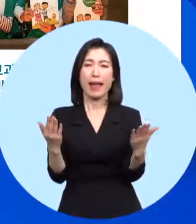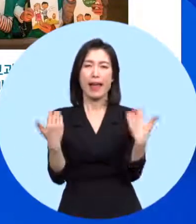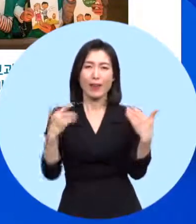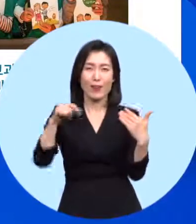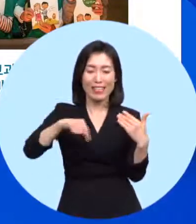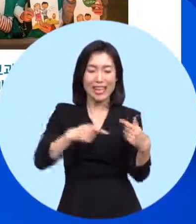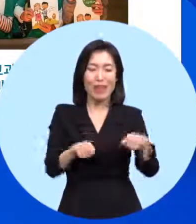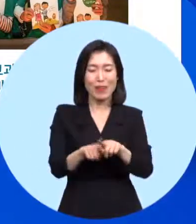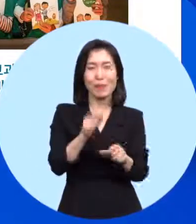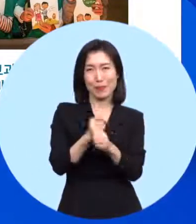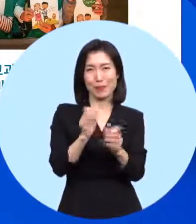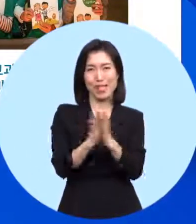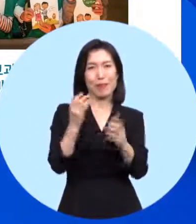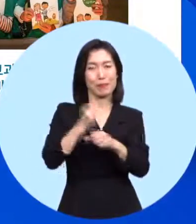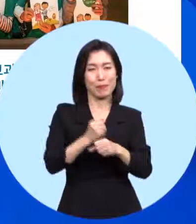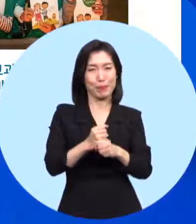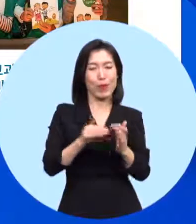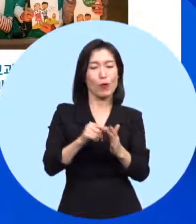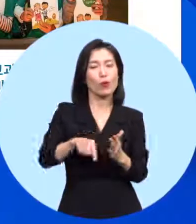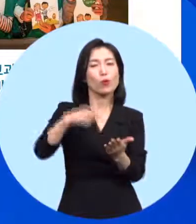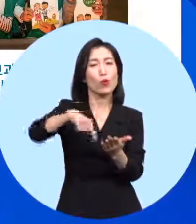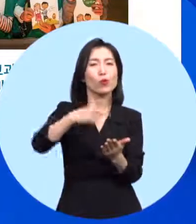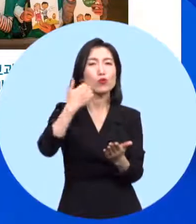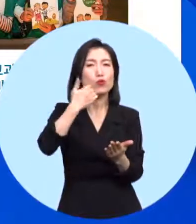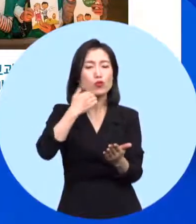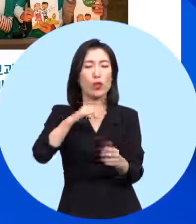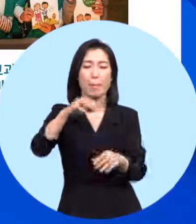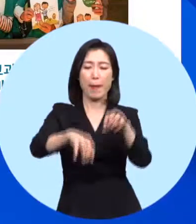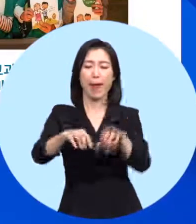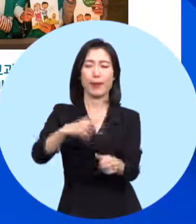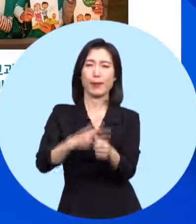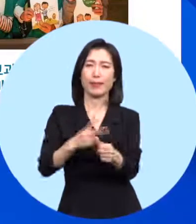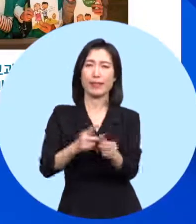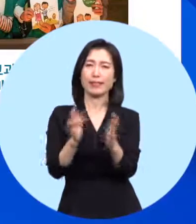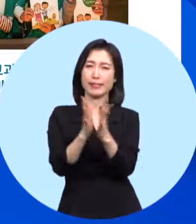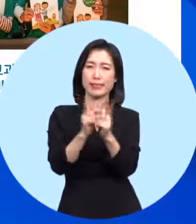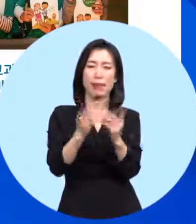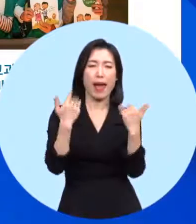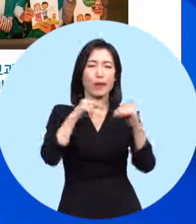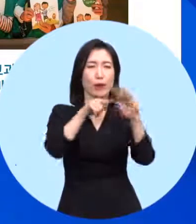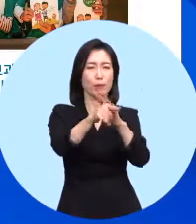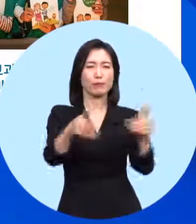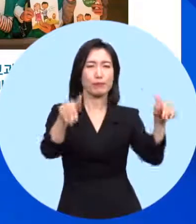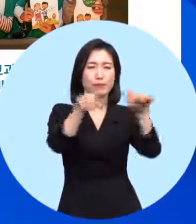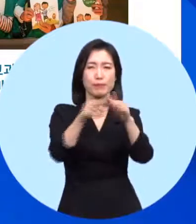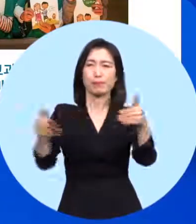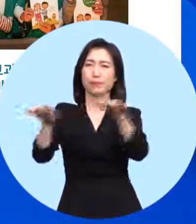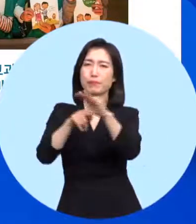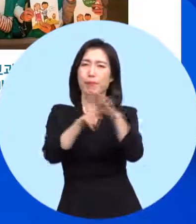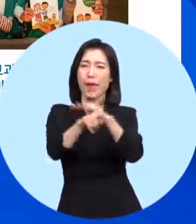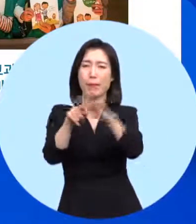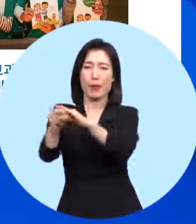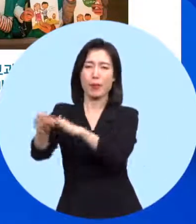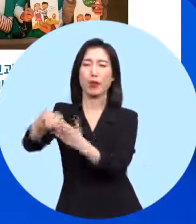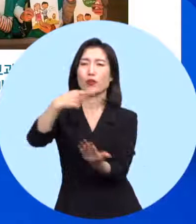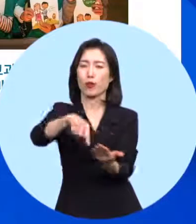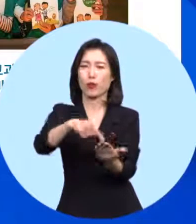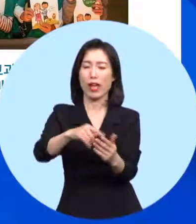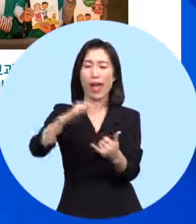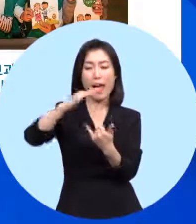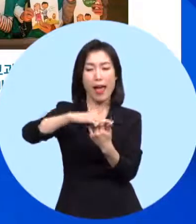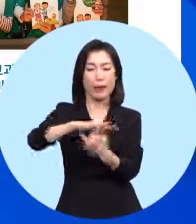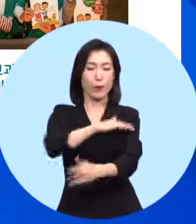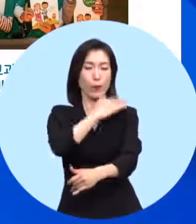해서 또 그 교육을 마을 교사가 직접 학교에서 하는 이런 방식으로 아동 권리